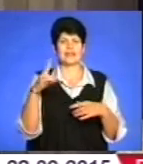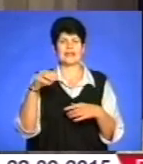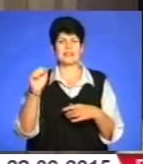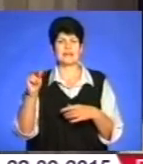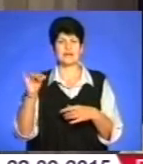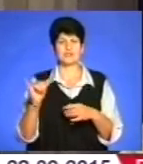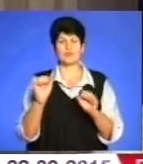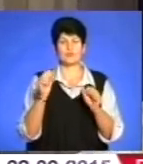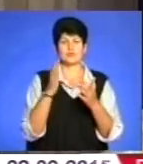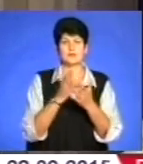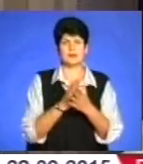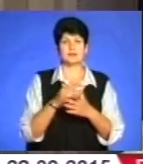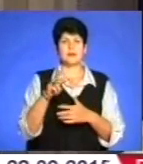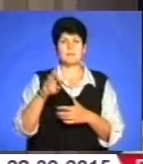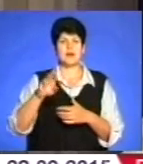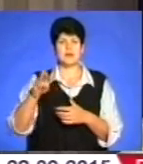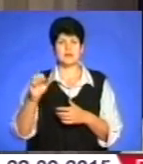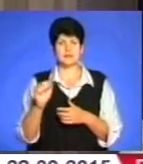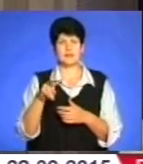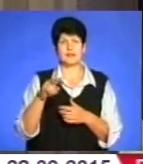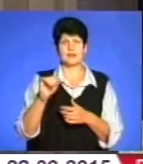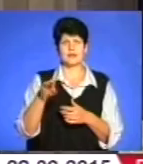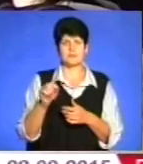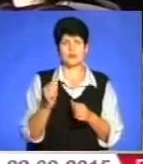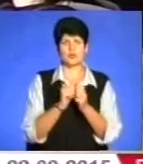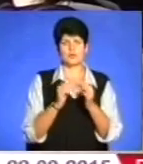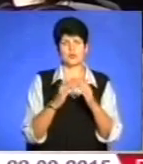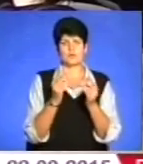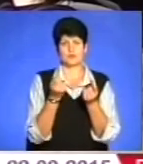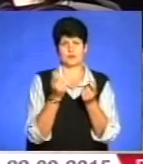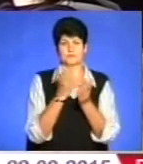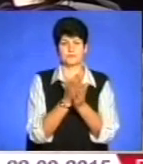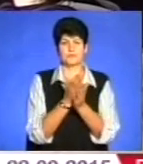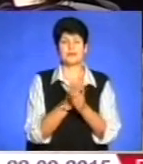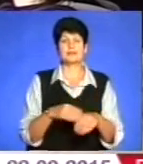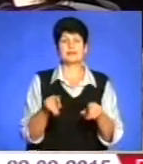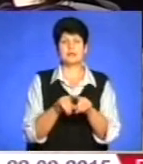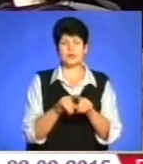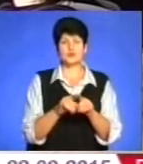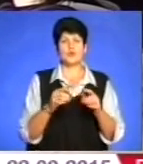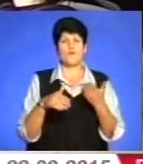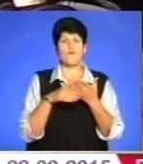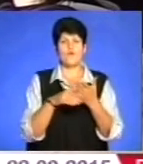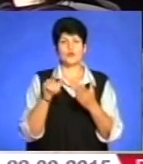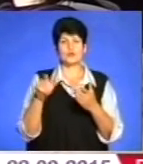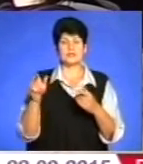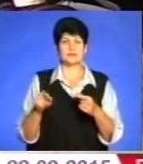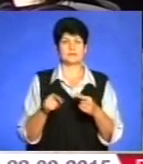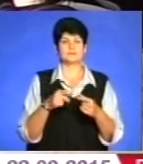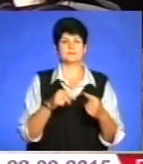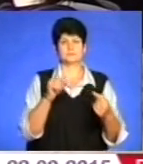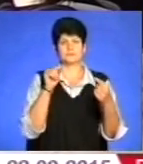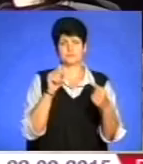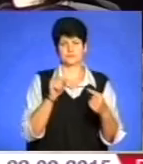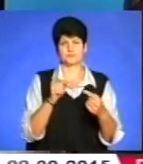таке мати, якісь там м'яти, липи, це кожен вдома навіть має трішки. Також волонтери заперечують свою участь у наступних місцевих